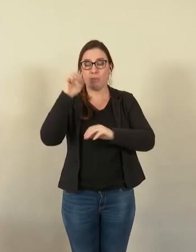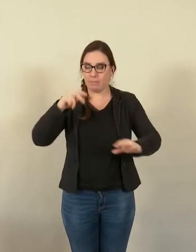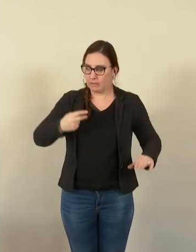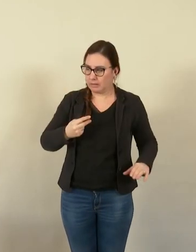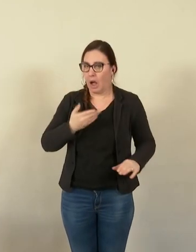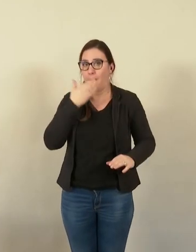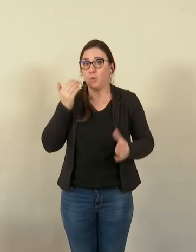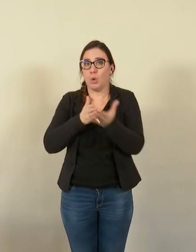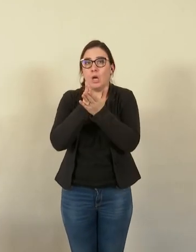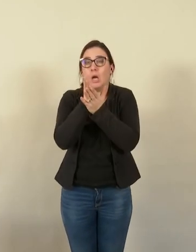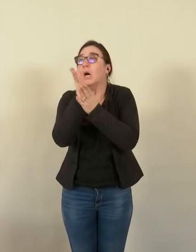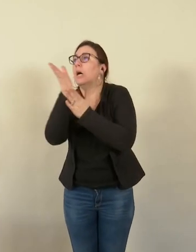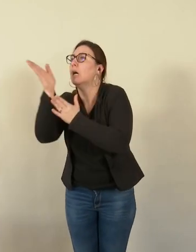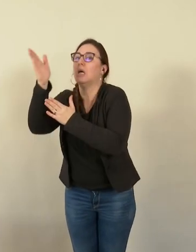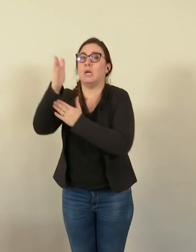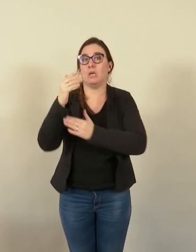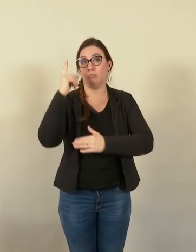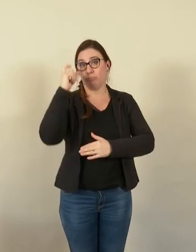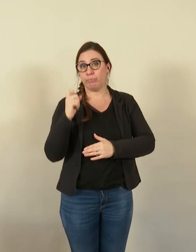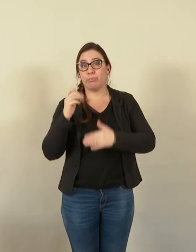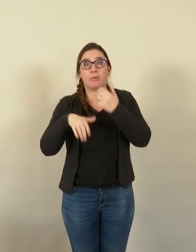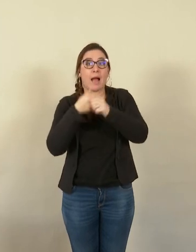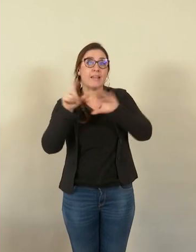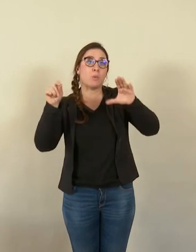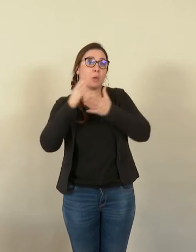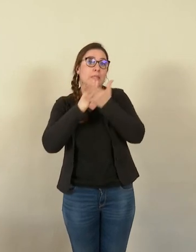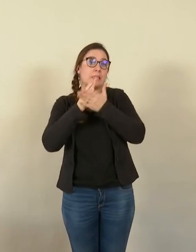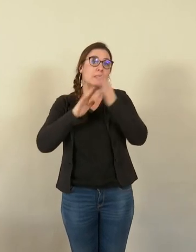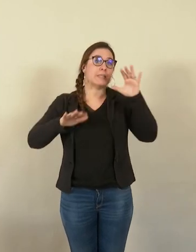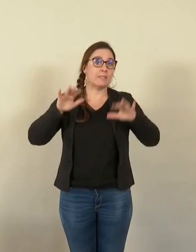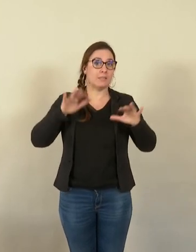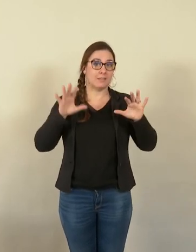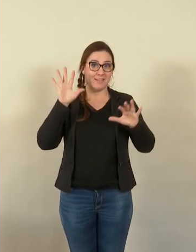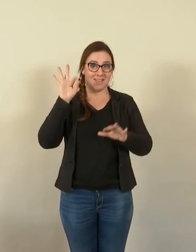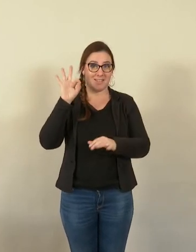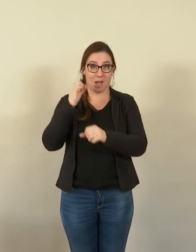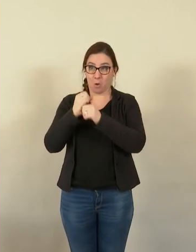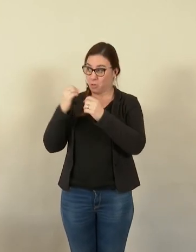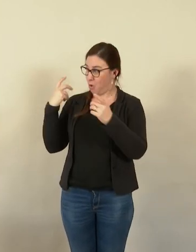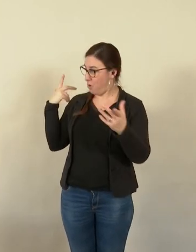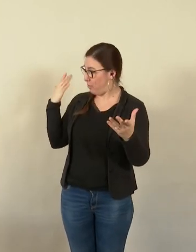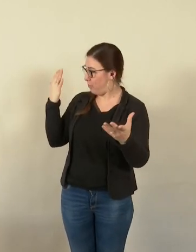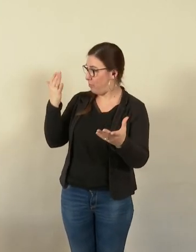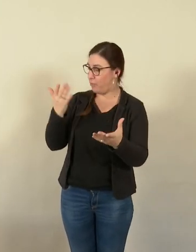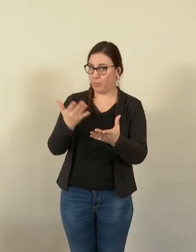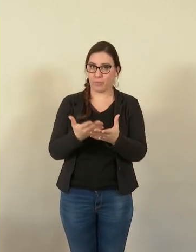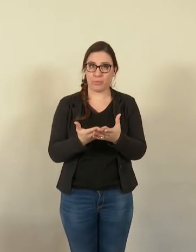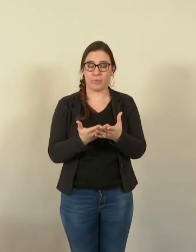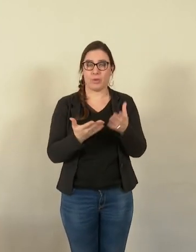d'orientation dès le milieu des années 70 bon en 50 ans euh c'est bien